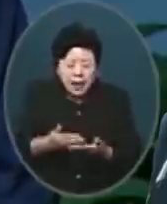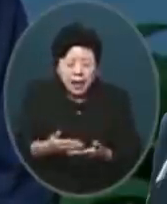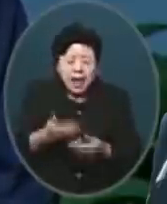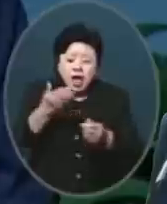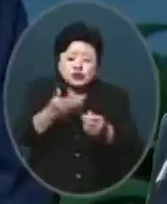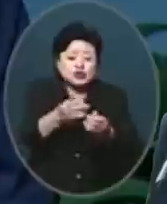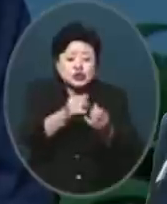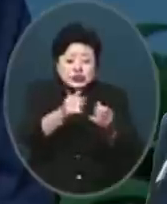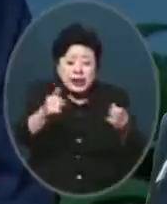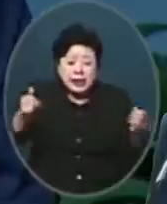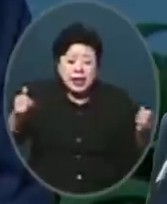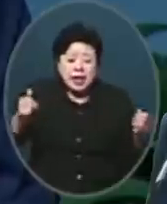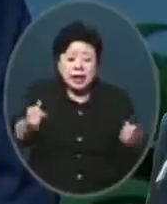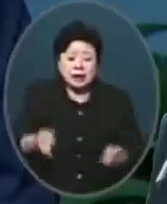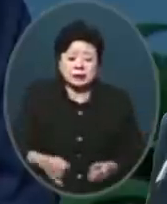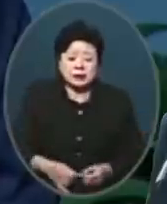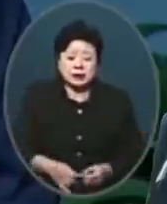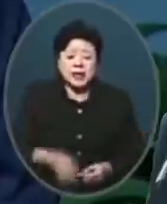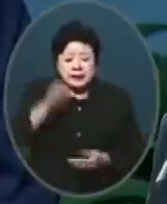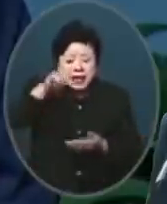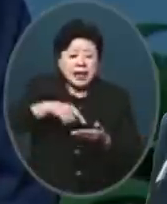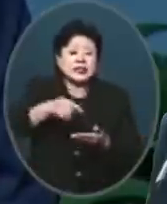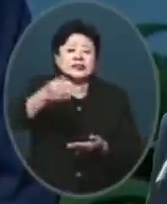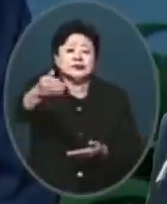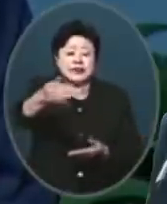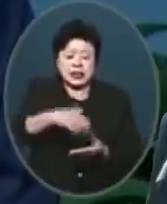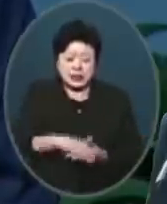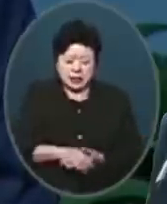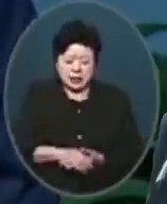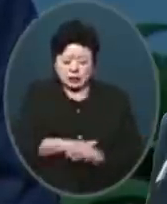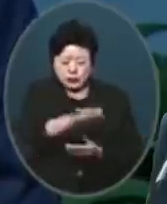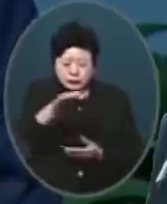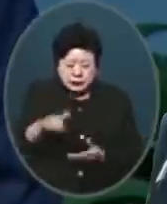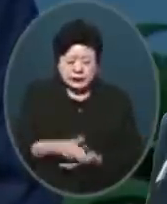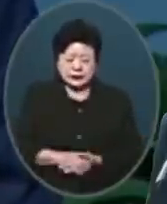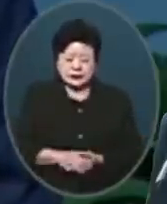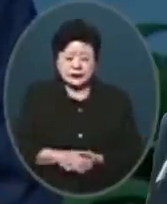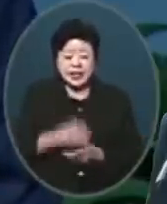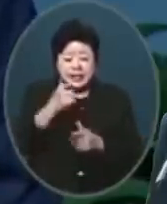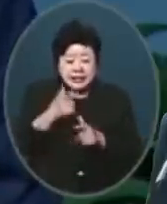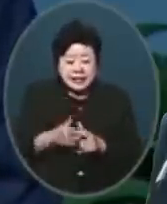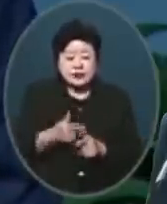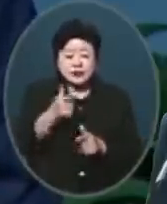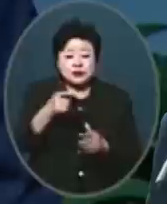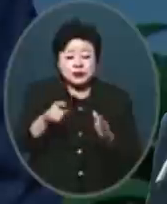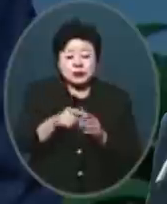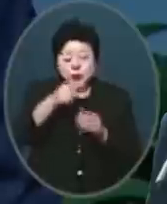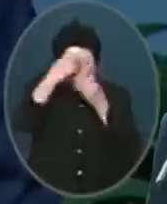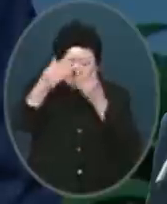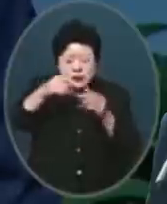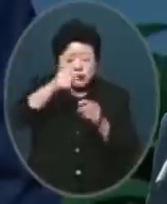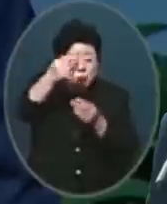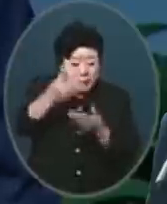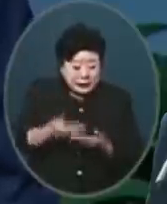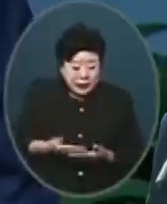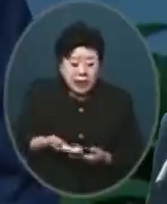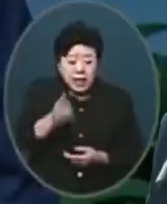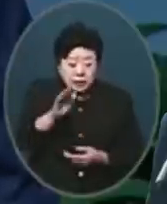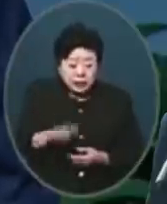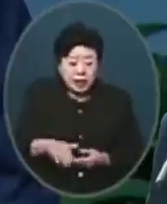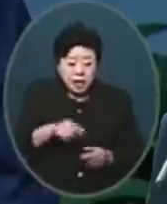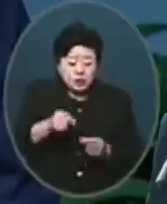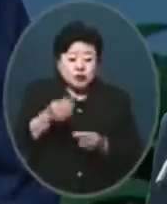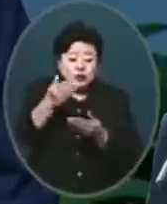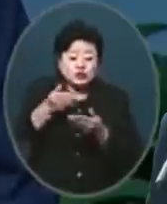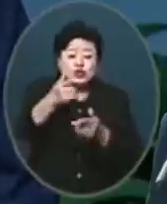사람은 대가를 지불해야 되는 것입니다. 우리는 예수님을 믿고 공짜로 구원을 받지만